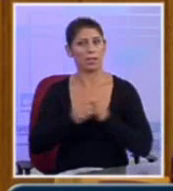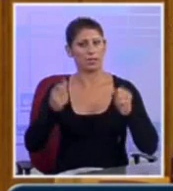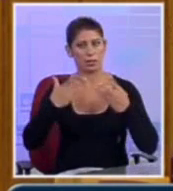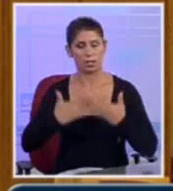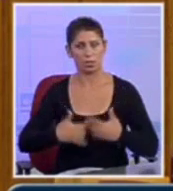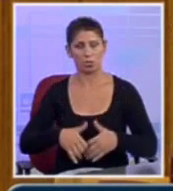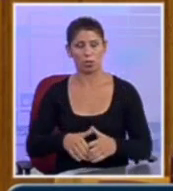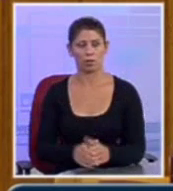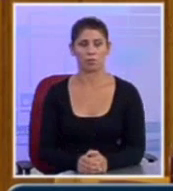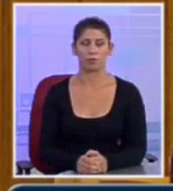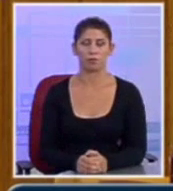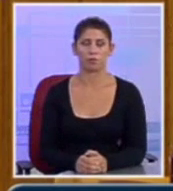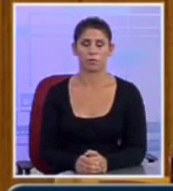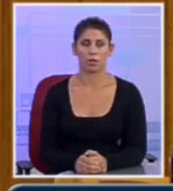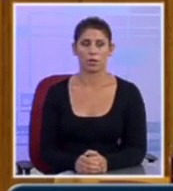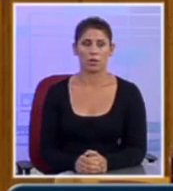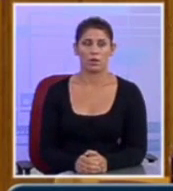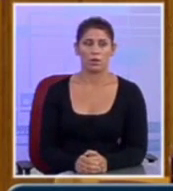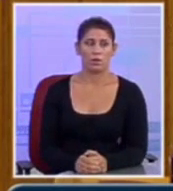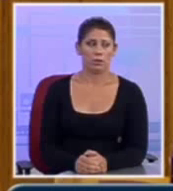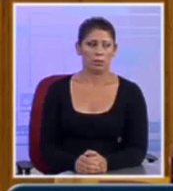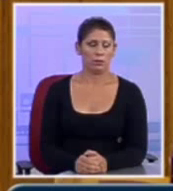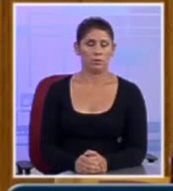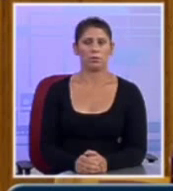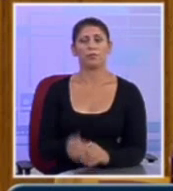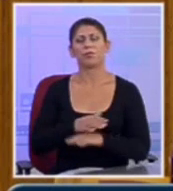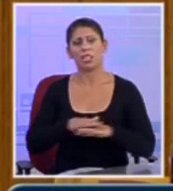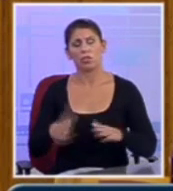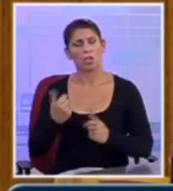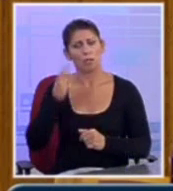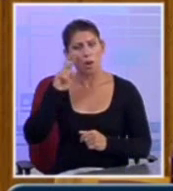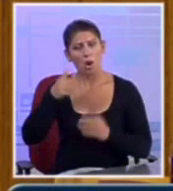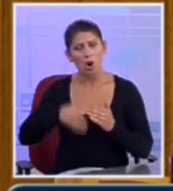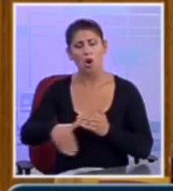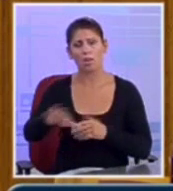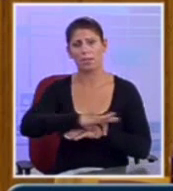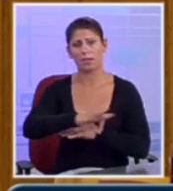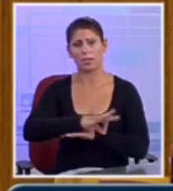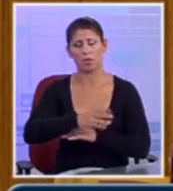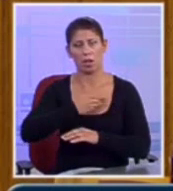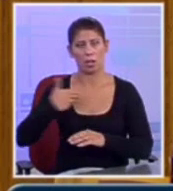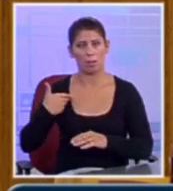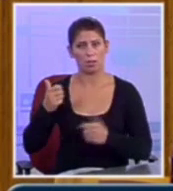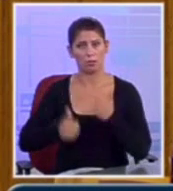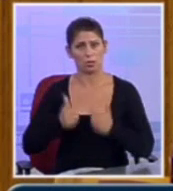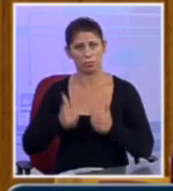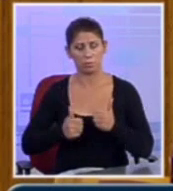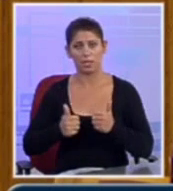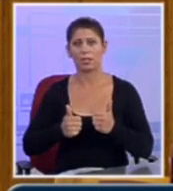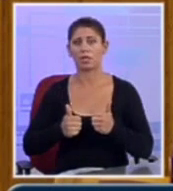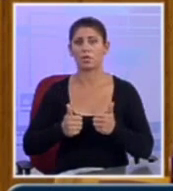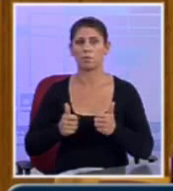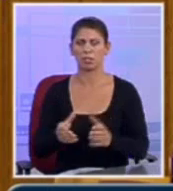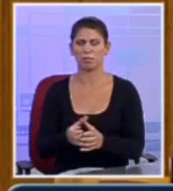λειτουργία. Ολοκληρώνοντας, έχουμε και όραμα και σχέδιο. Εμείς θα δώσουμε τη μάχη με τη συντήρηση,